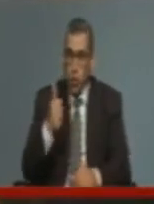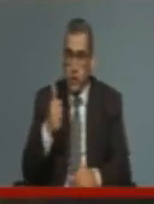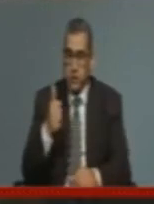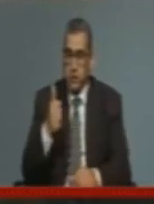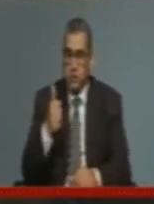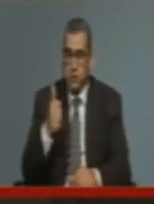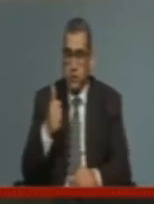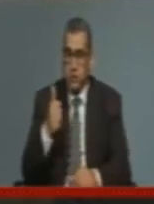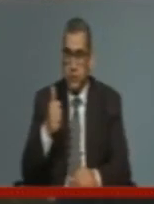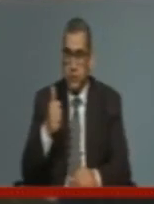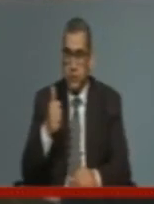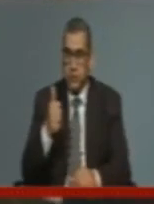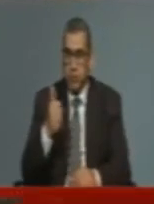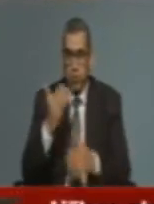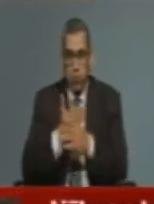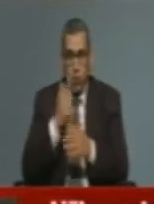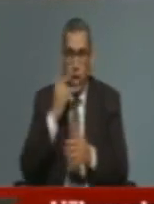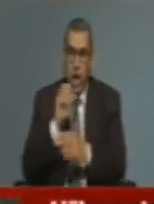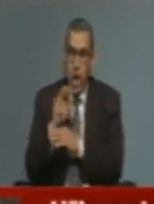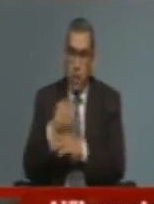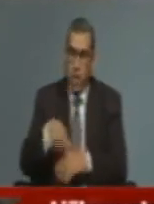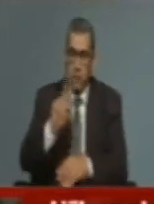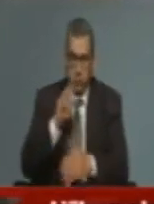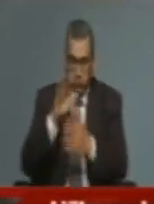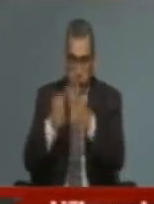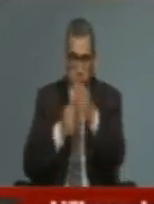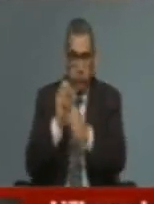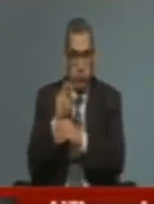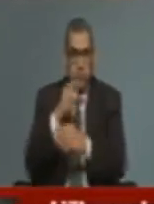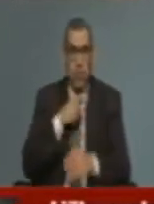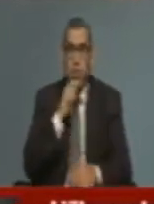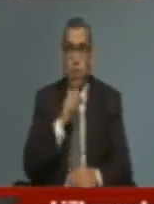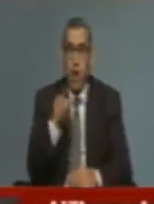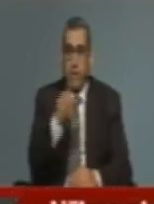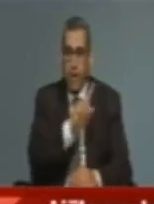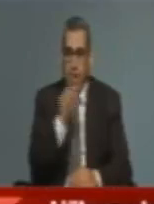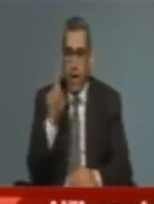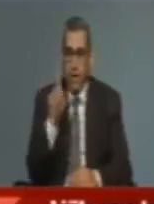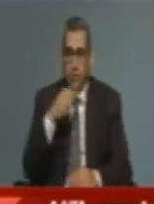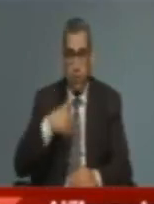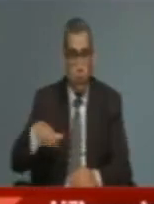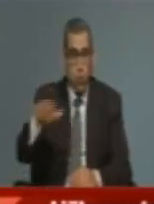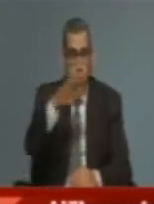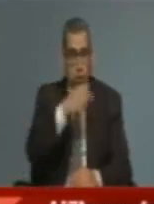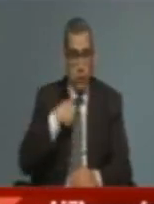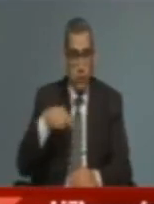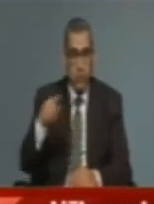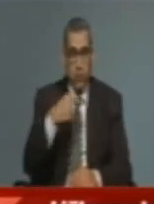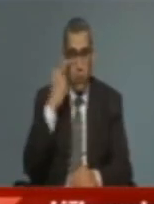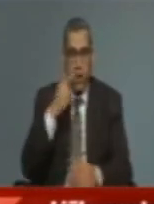ما نستكترش ان احنا نعلمه. ما فيش حد بينا ضعيف، ما حدش منا يبقى